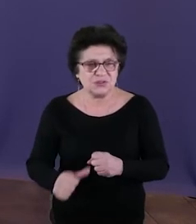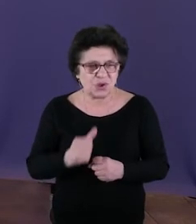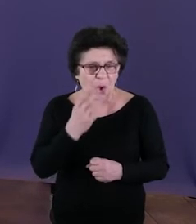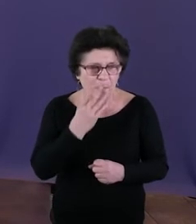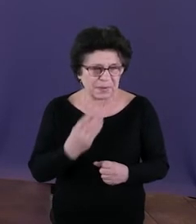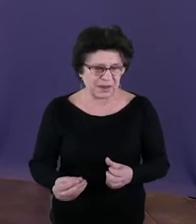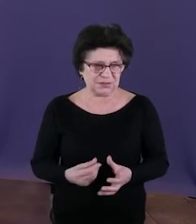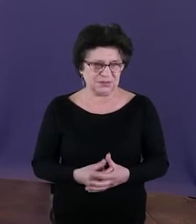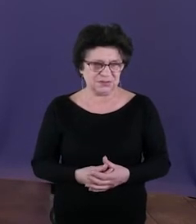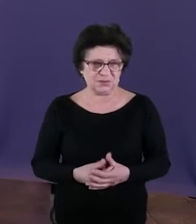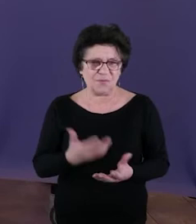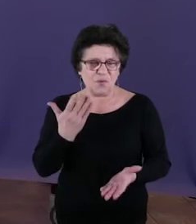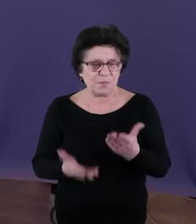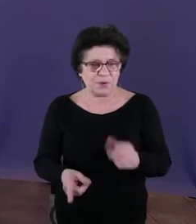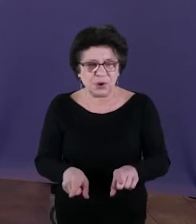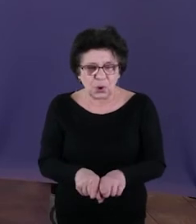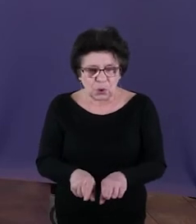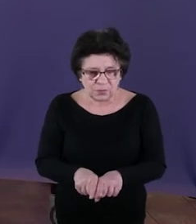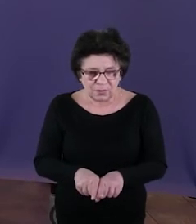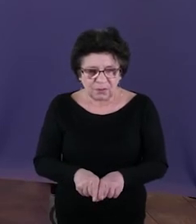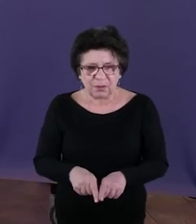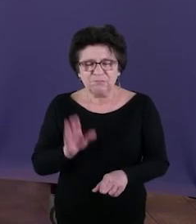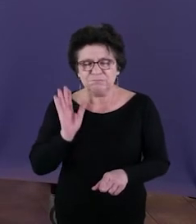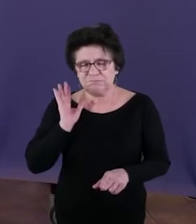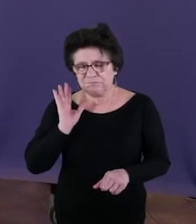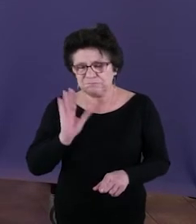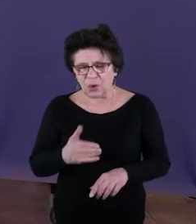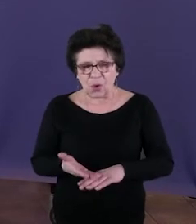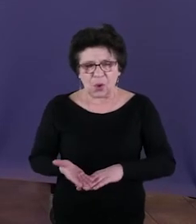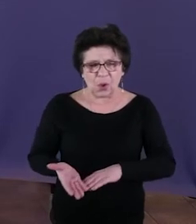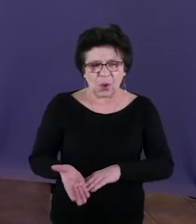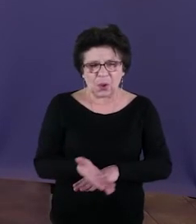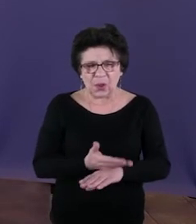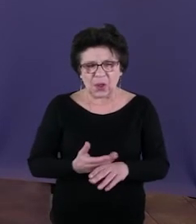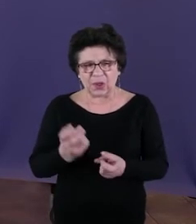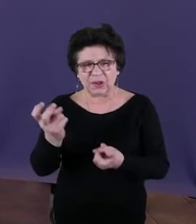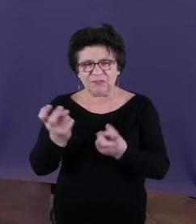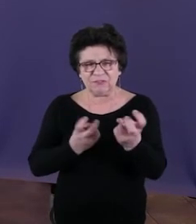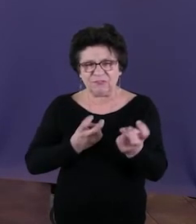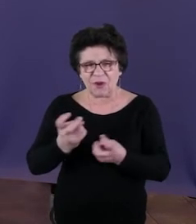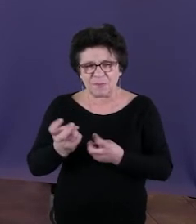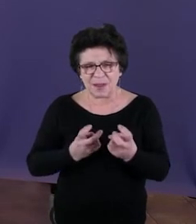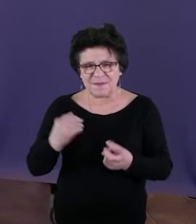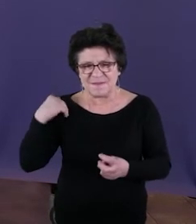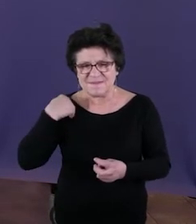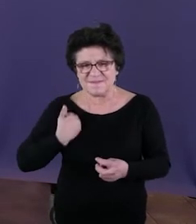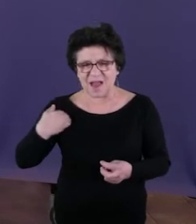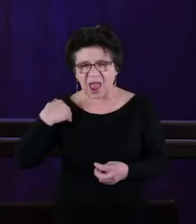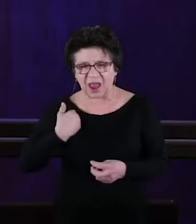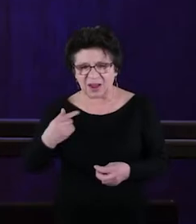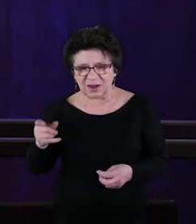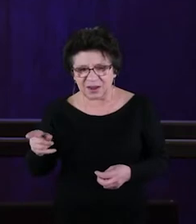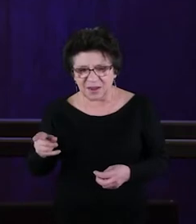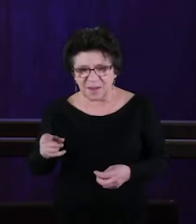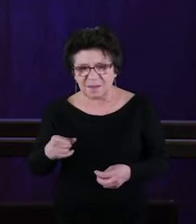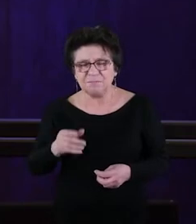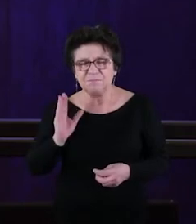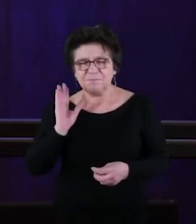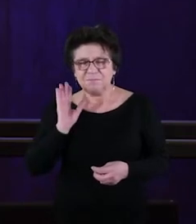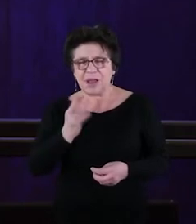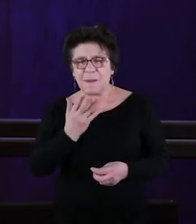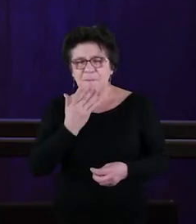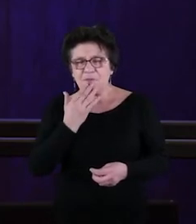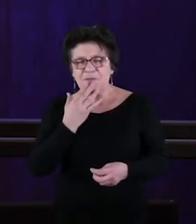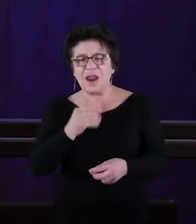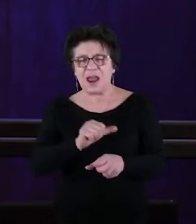nie nie podano takich informacji z Londynu że obraz szczęśliwie dotarł do